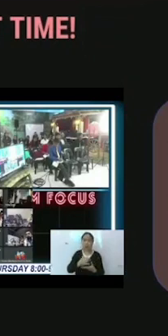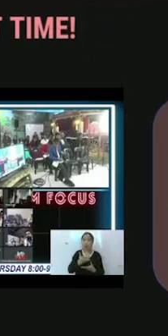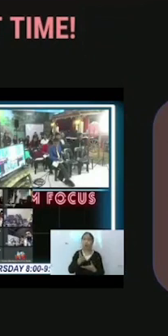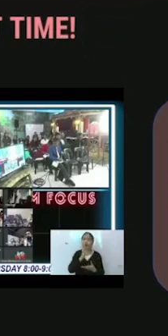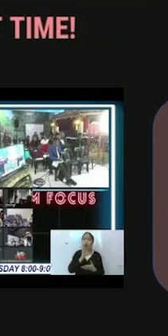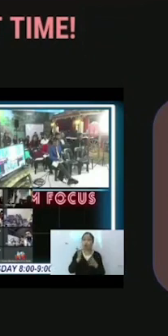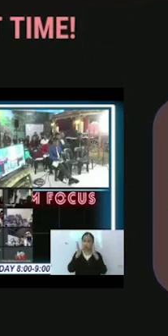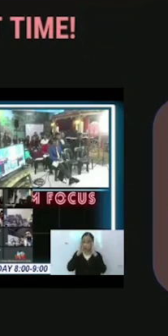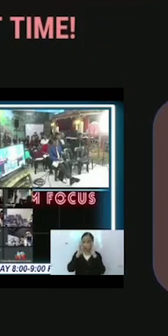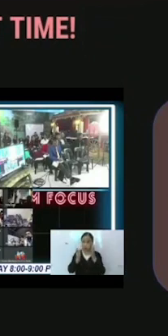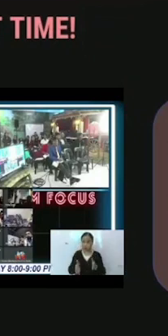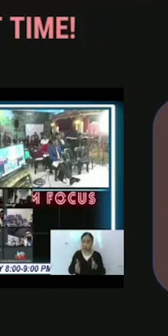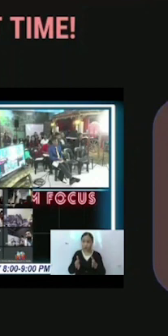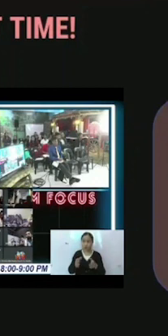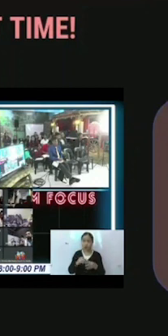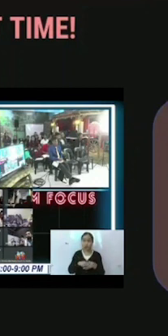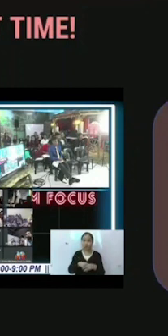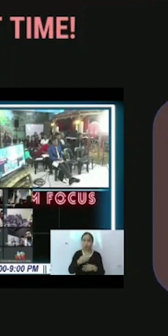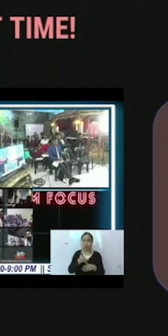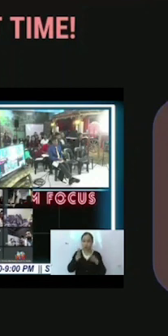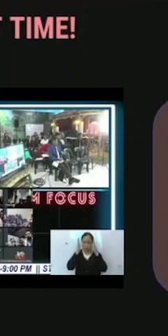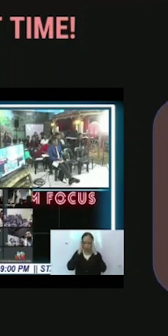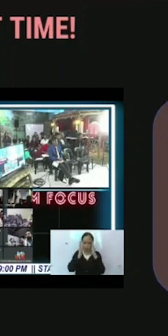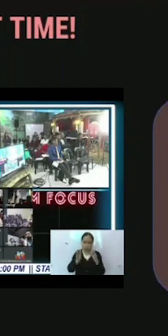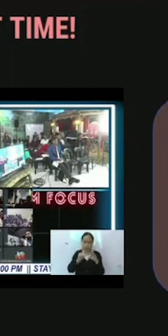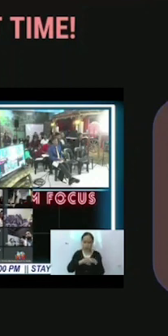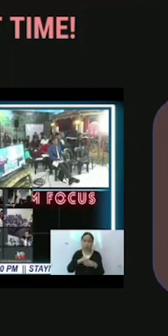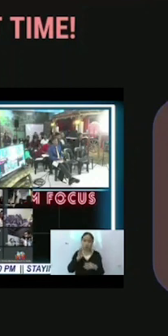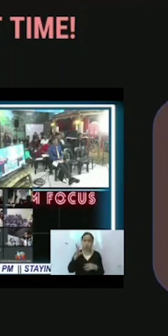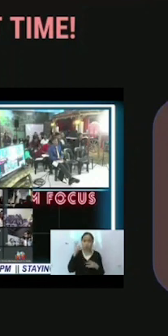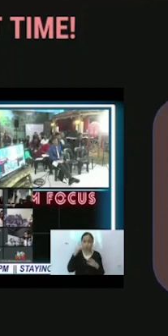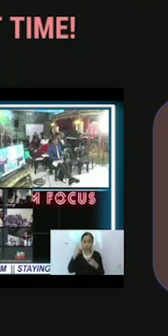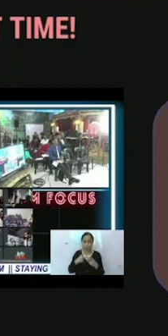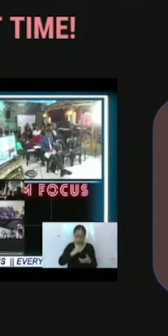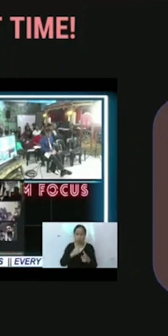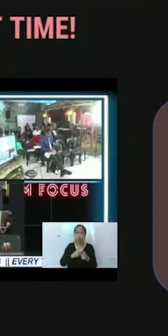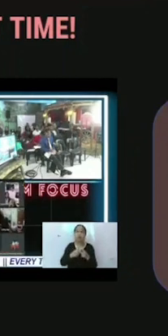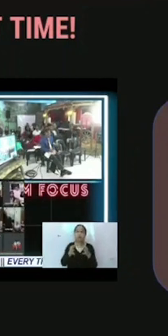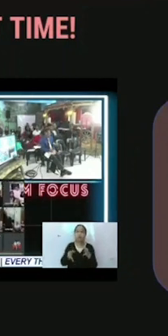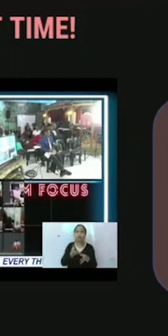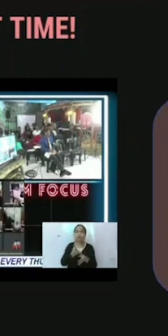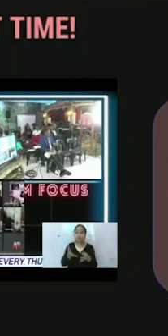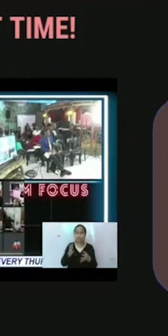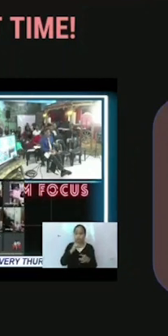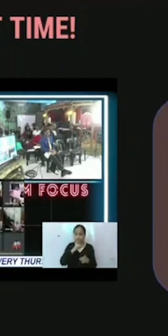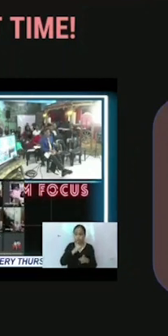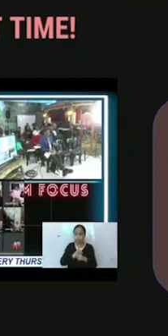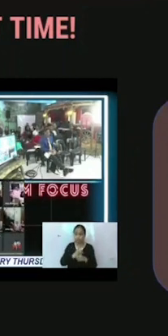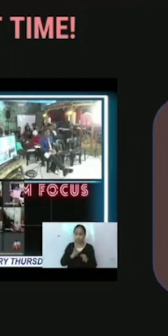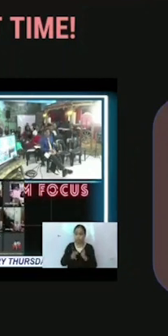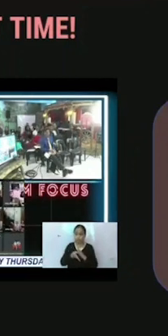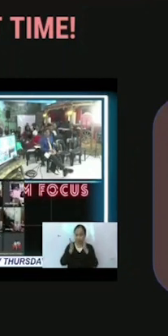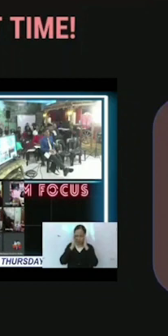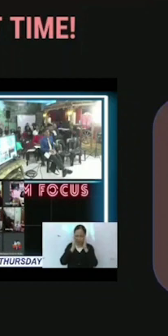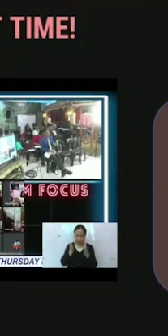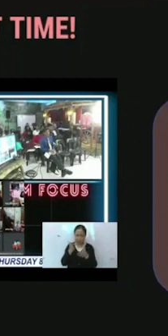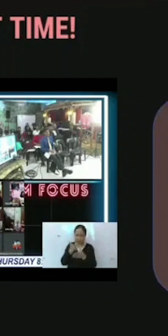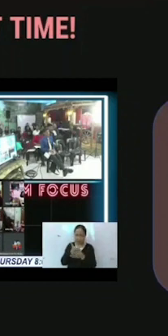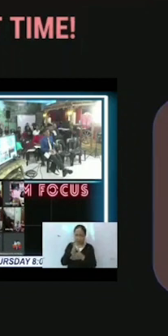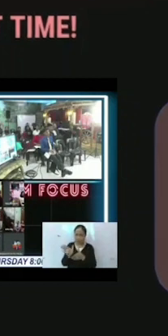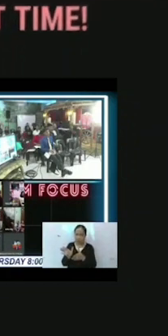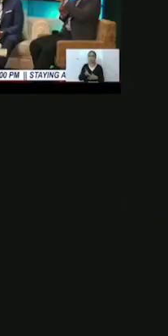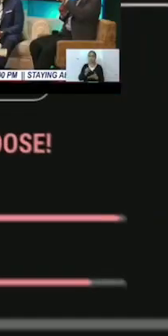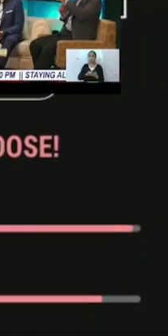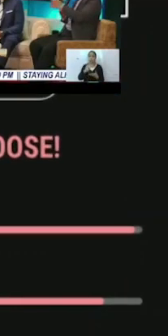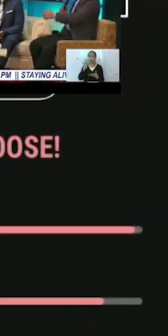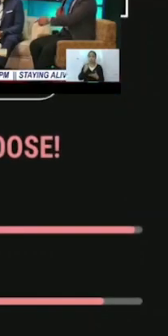focused, naka-look straight lang kayo dun sa, focus lang kayo dun sa purpose ninyo. If you're already turning aside from